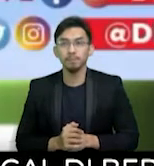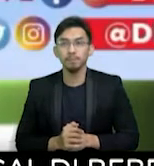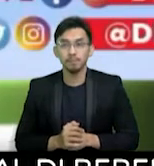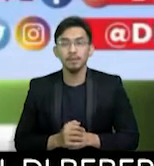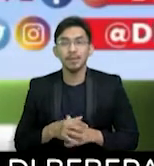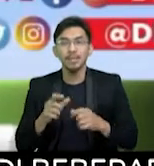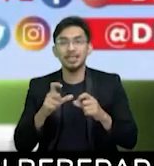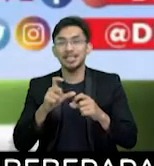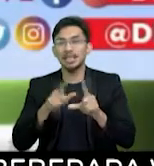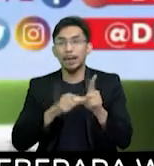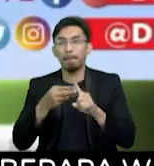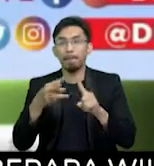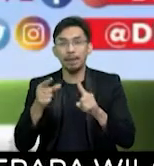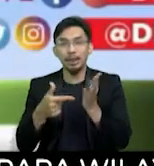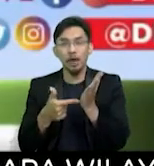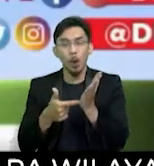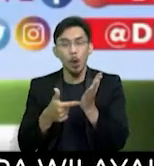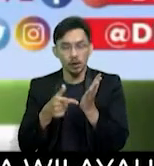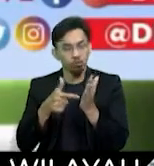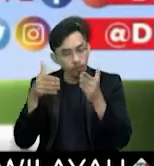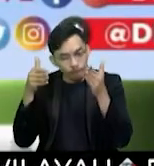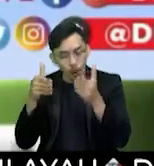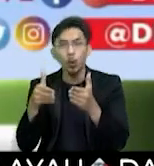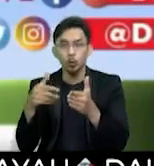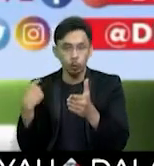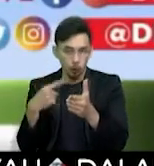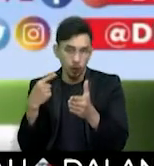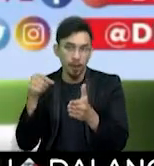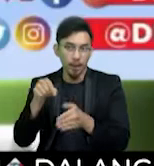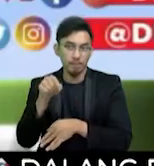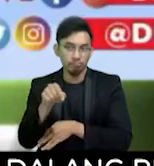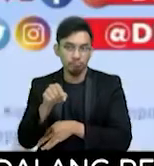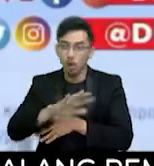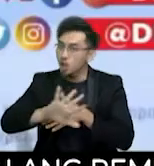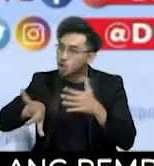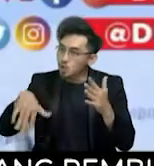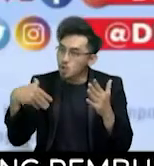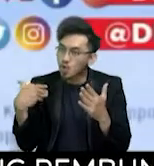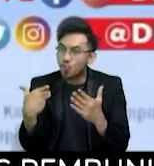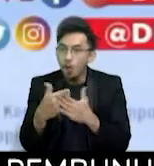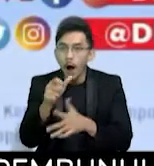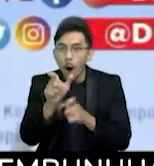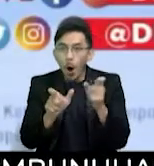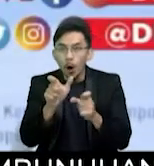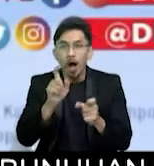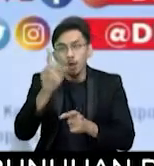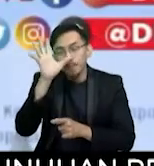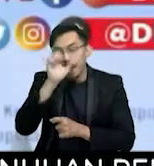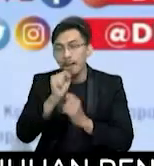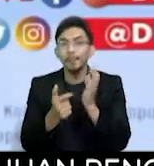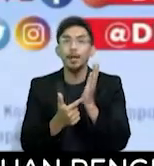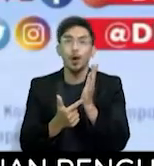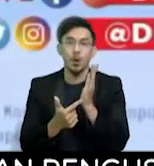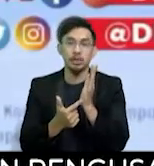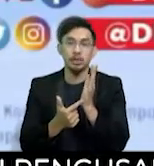saat ini memang sudah hadir Hai dimana-mana sehingga kita tidak bisa menghindar dan